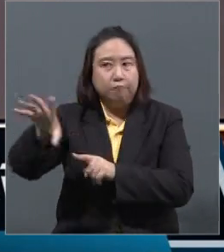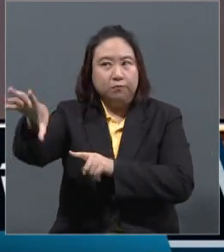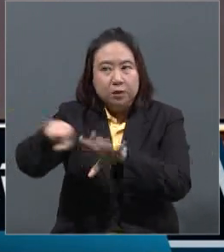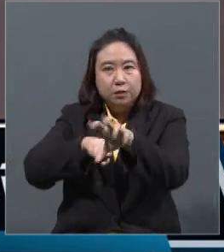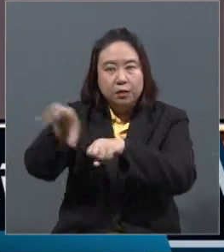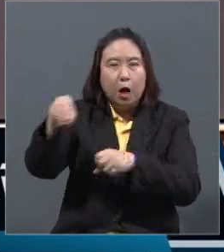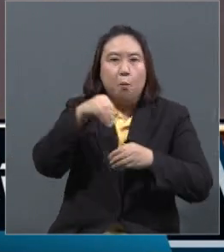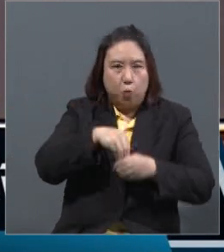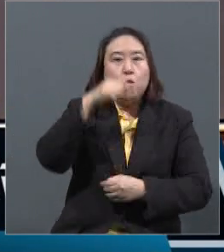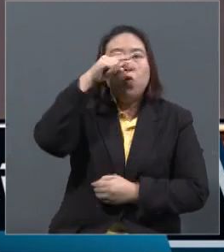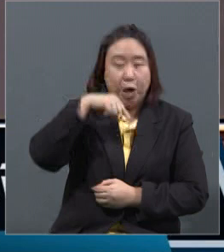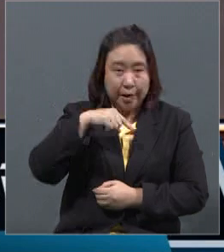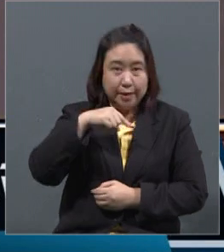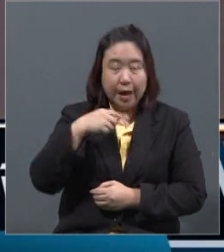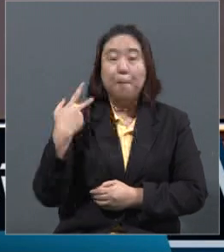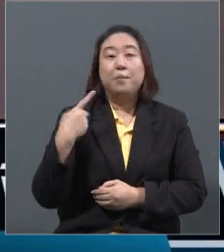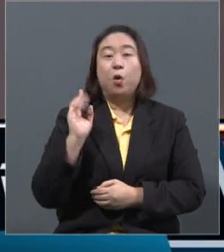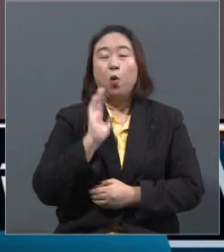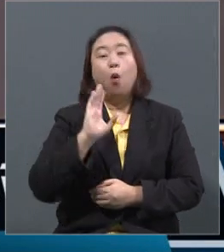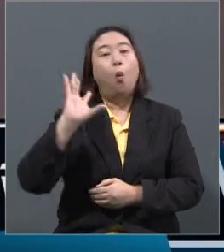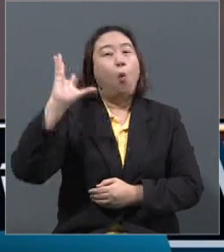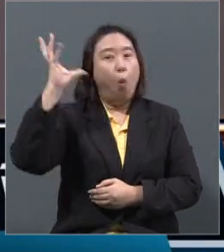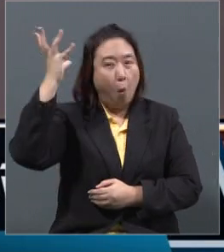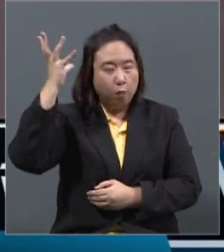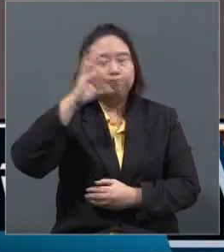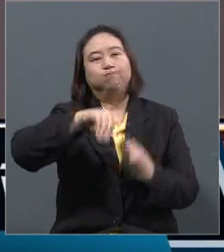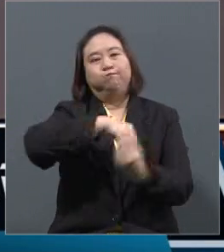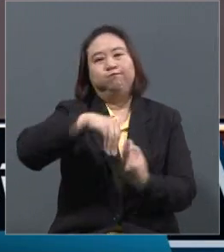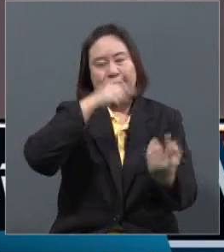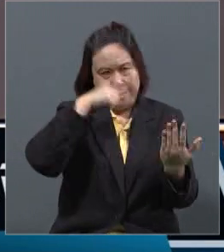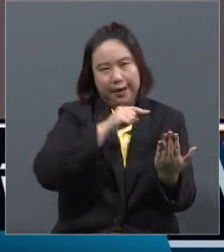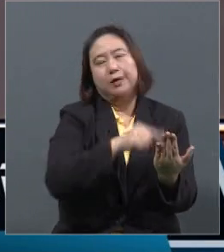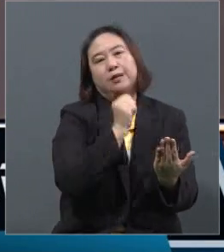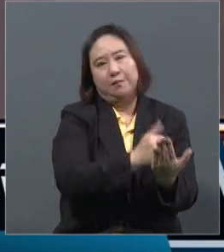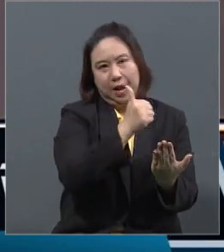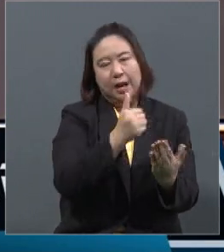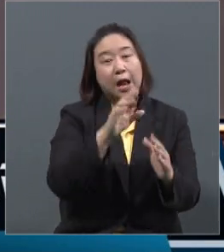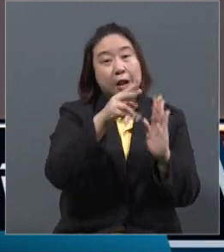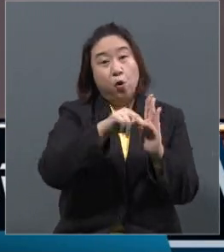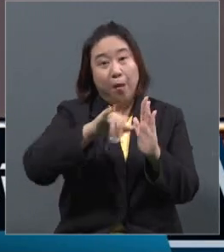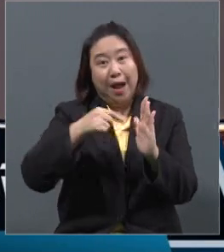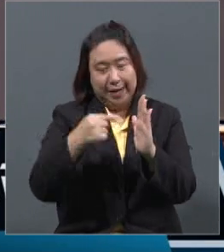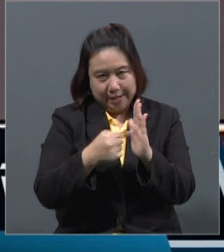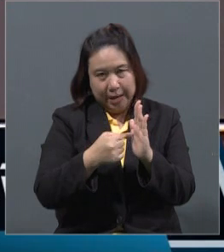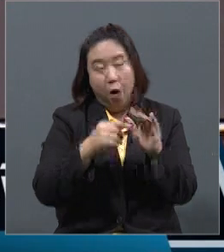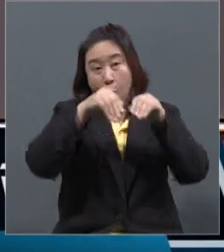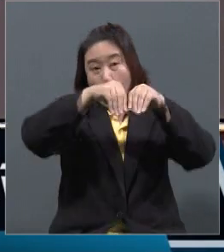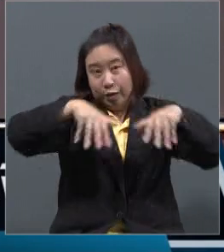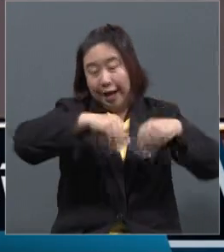ศสร้างประโยชน์ให้กับเศรษฐกิจของโลกในประเทศไทยผมถือว่านโยบายนี้เป็นนโยบายเปลี่ยนโครงสร้างทางเศรษฐกิจ